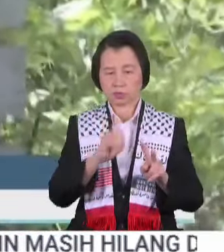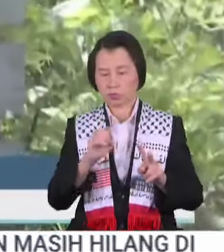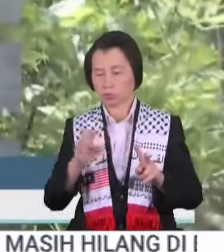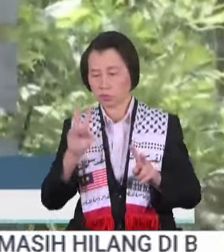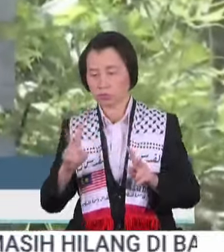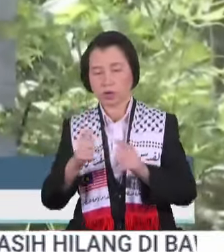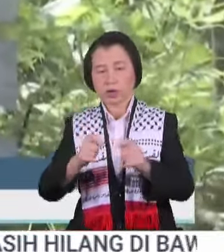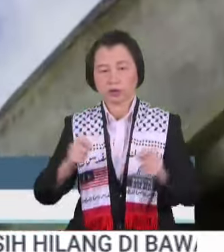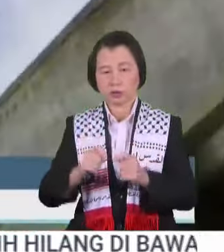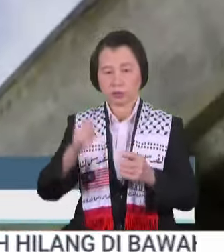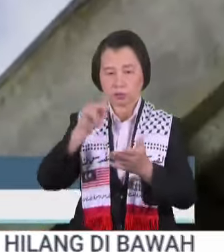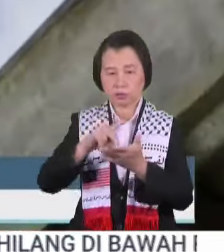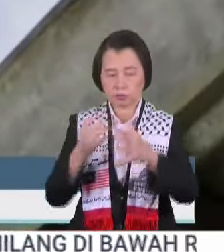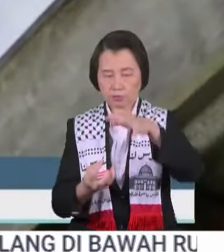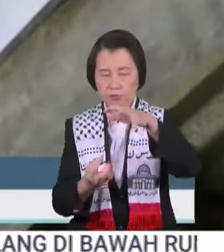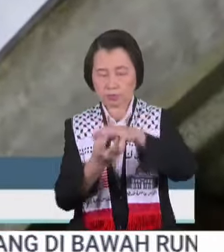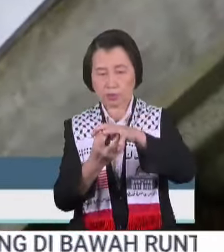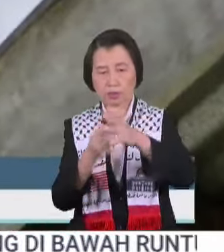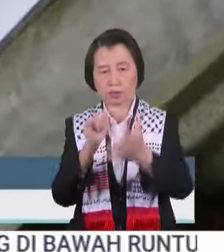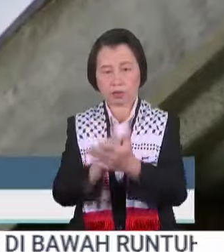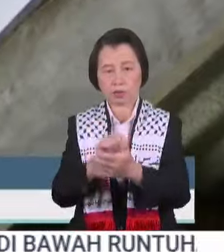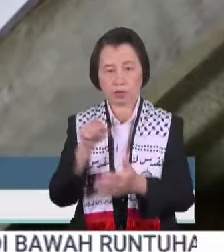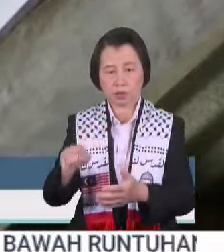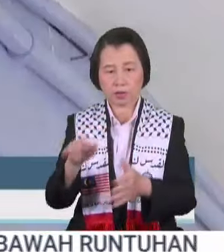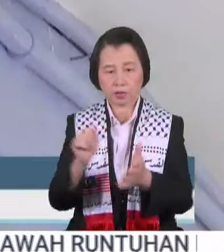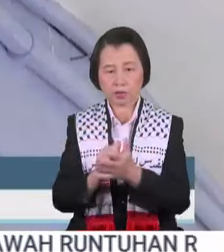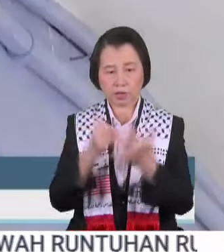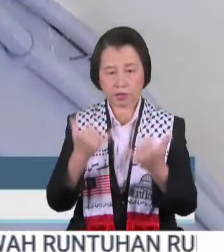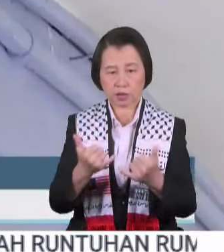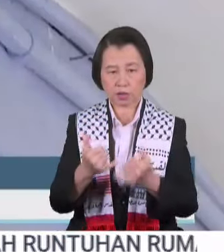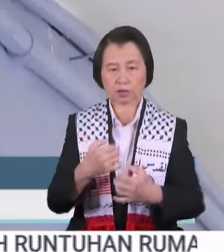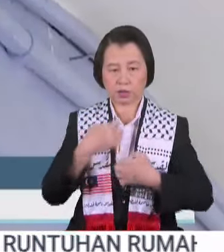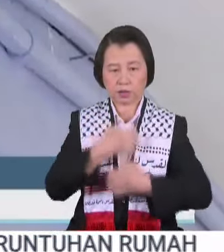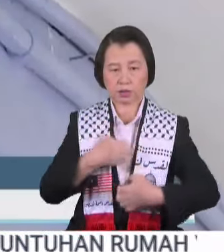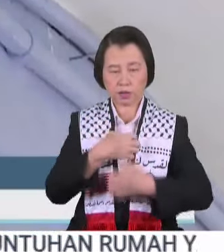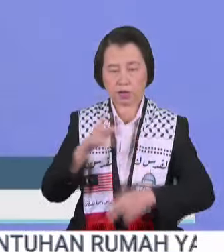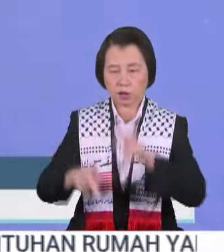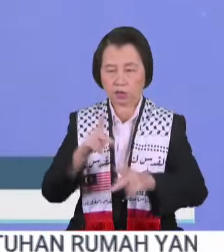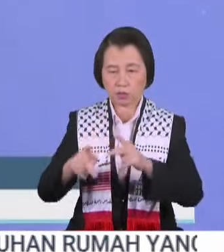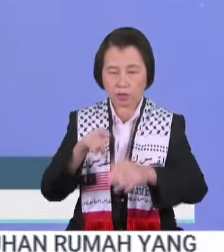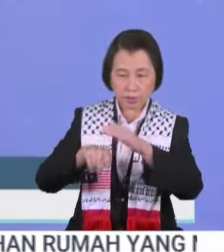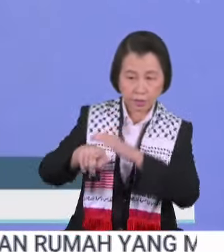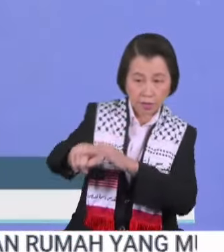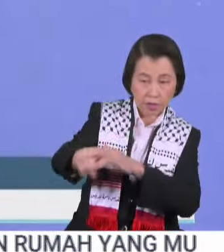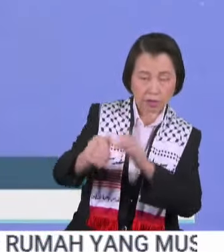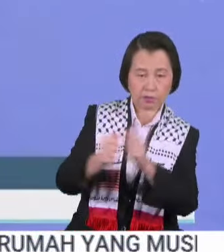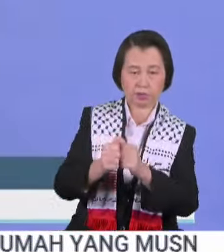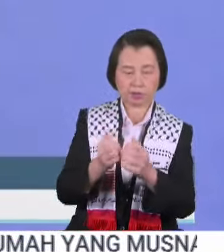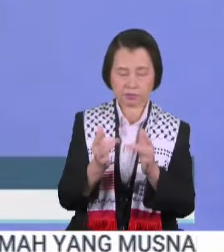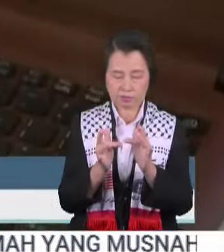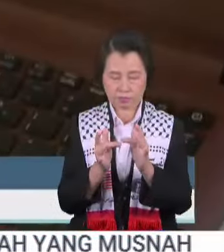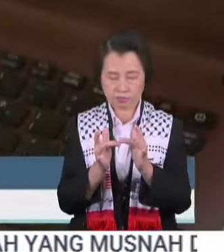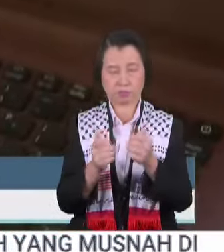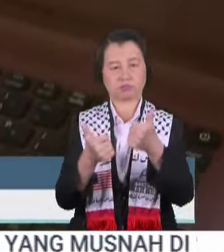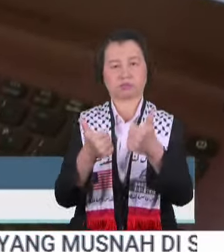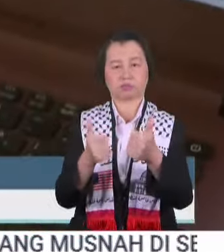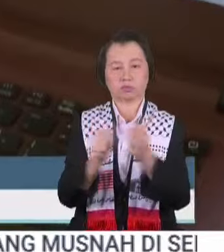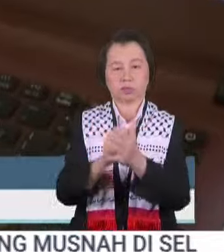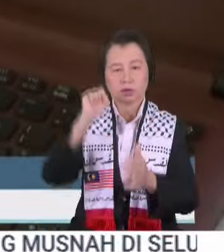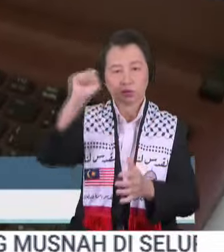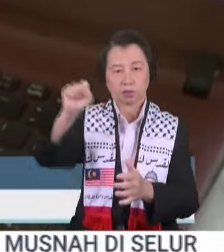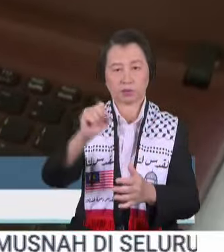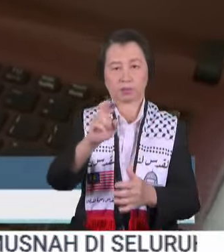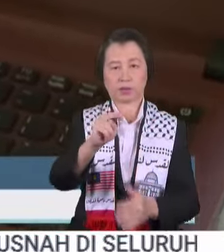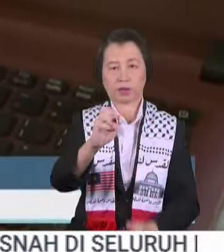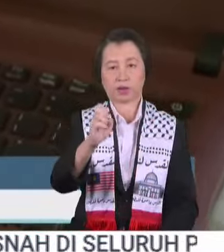lokasi telah dipasang satelit VSAT Starlink dan kini dinikmati penduduk pedalaman dengan akses internet yang disediakan